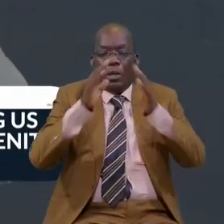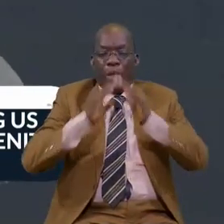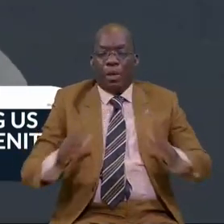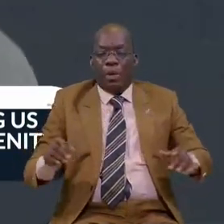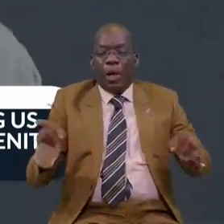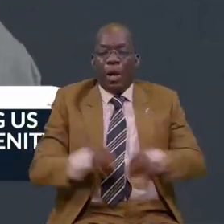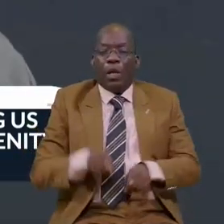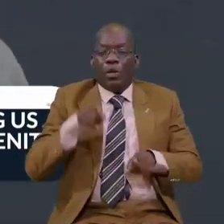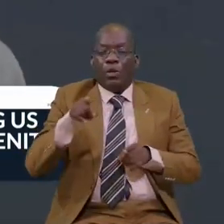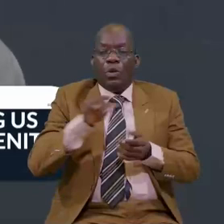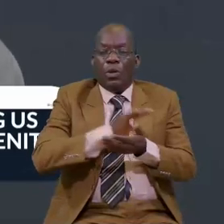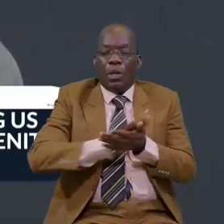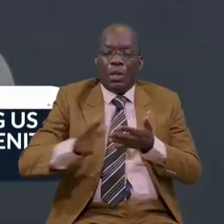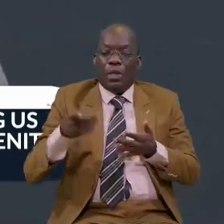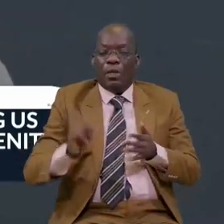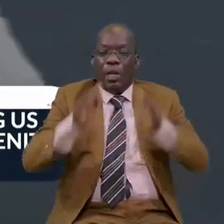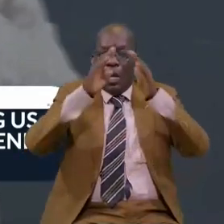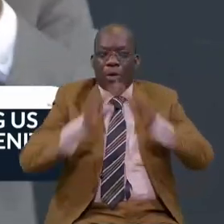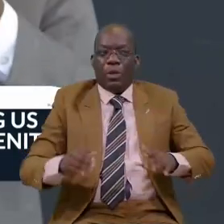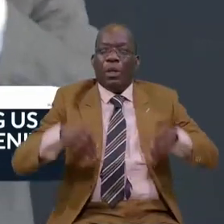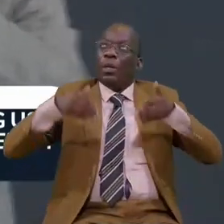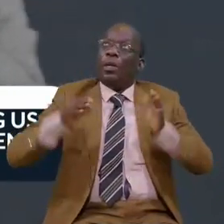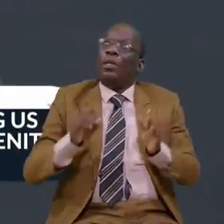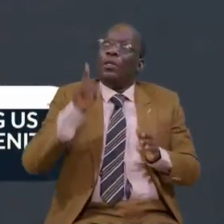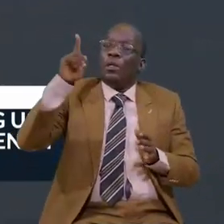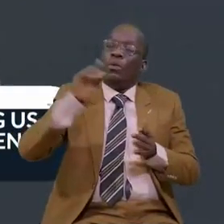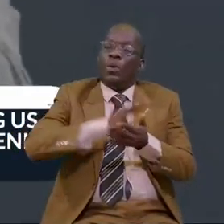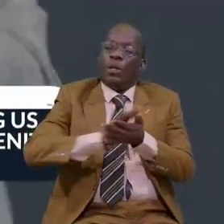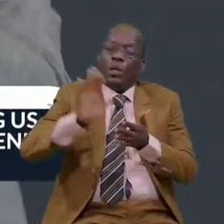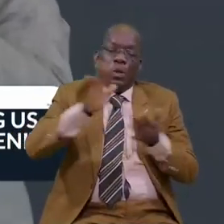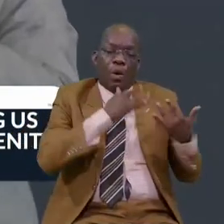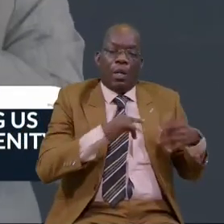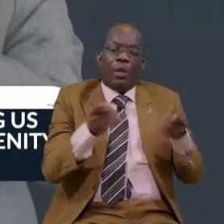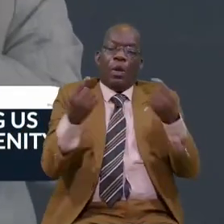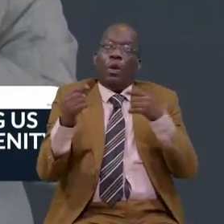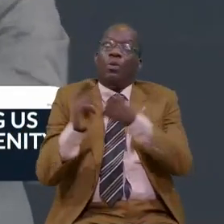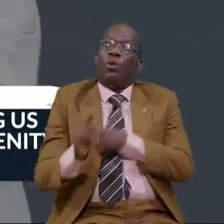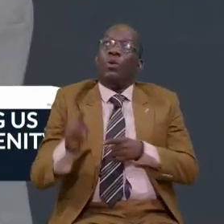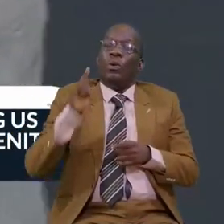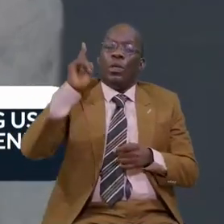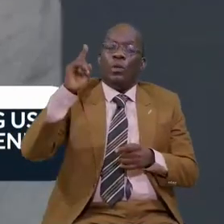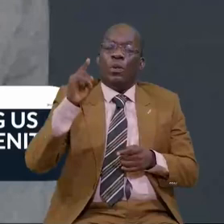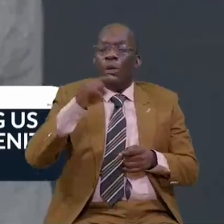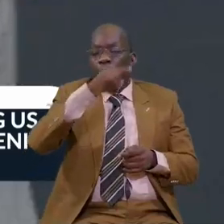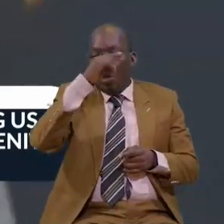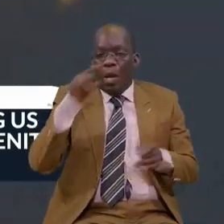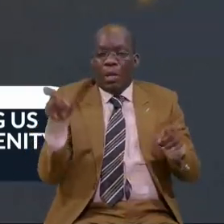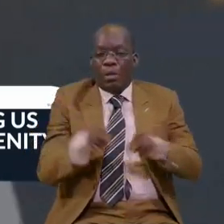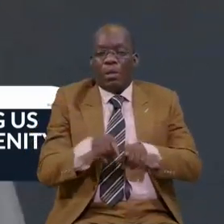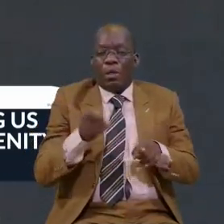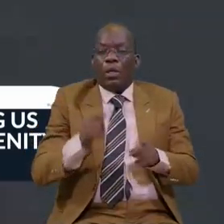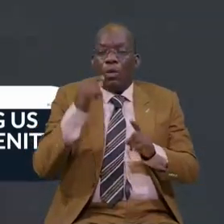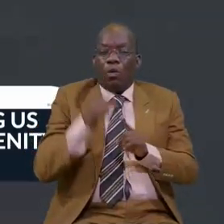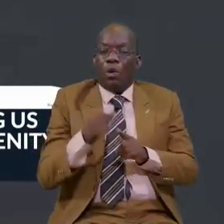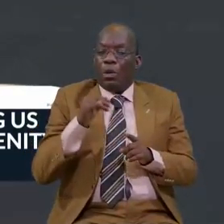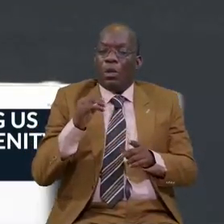je suis venu nettoyer la cour. Comme tu nettoies la cour, qu'il purifie ton cœur et tu dois venir